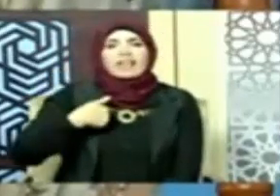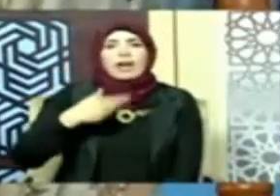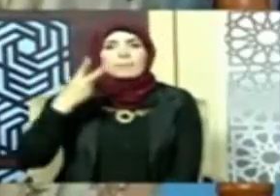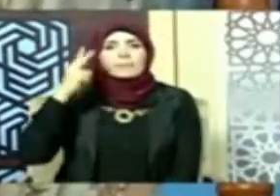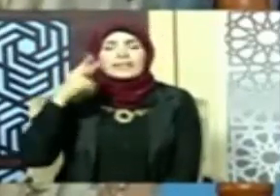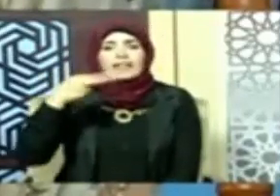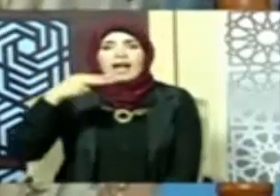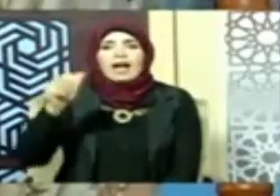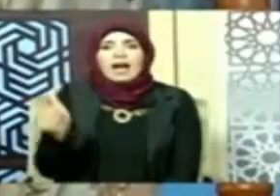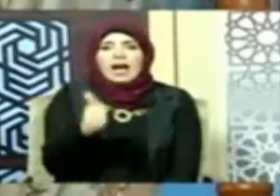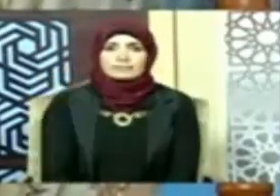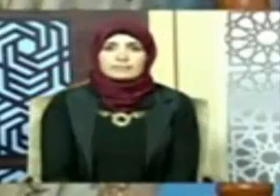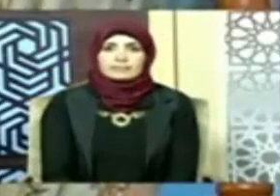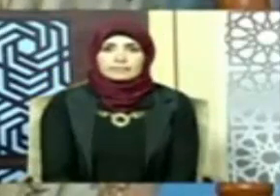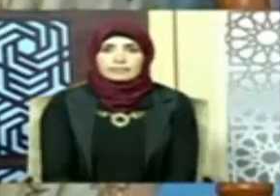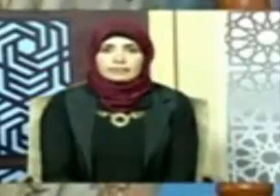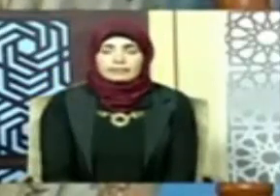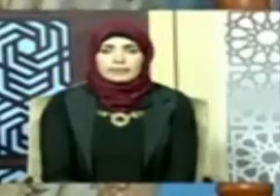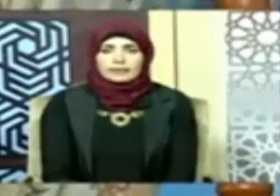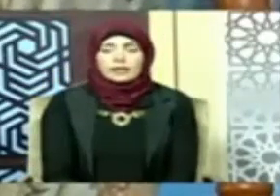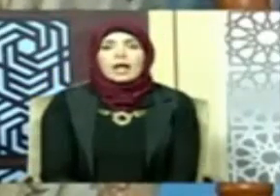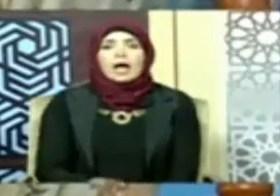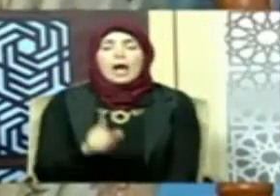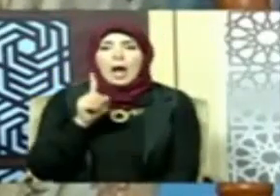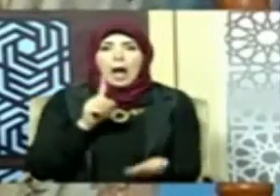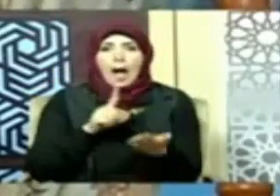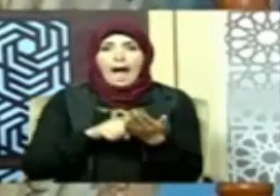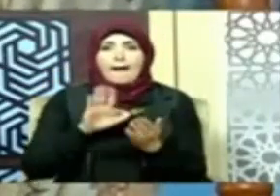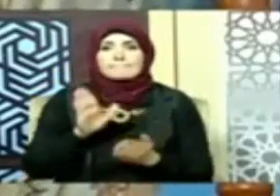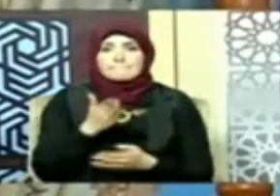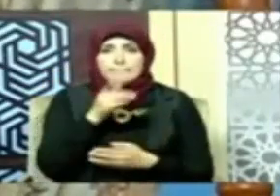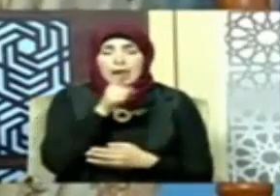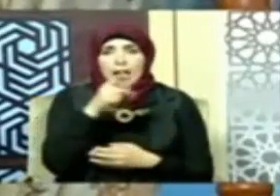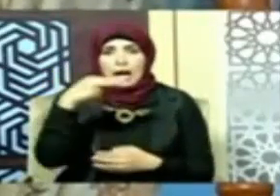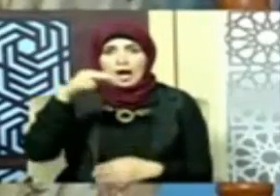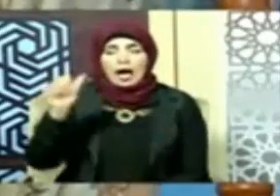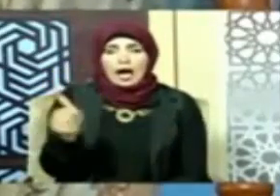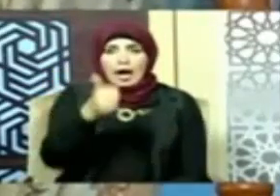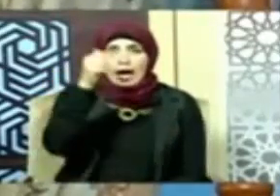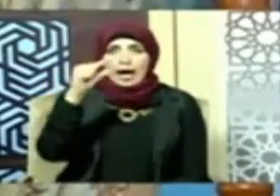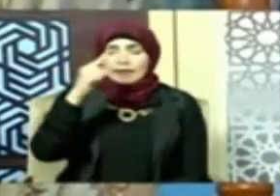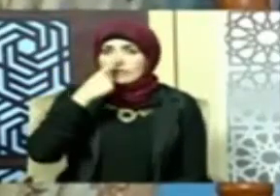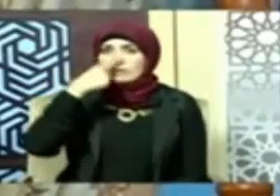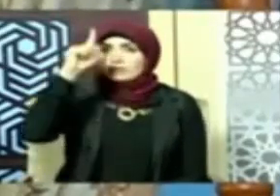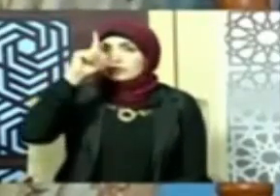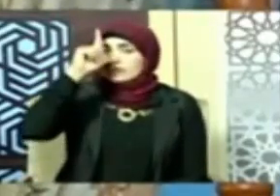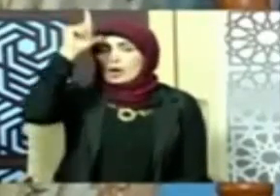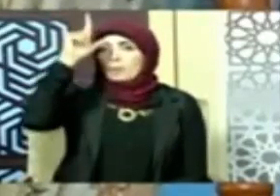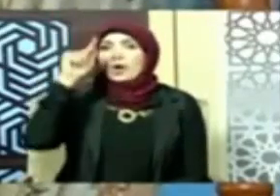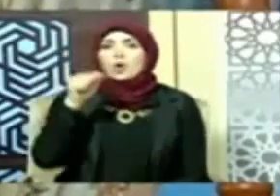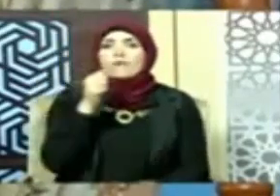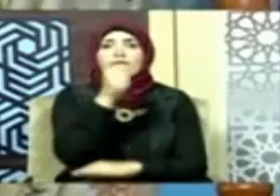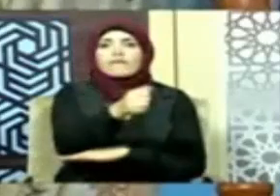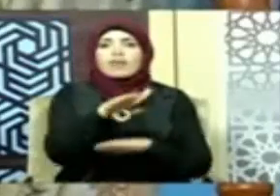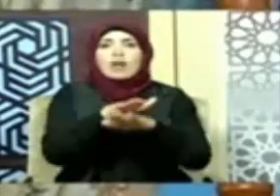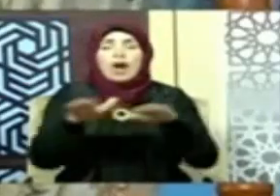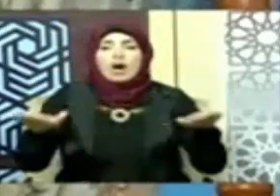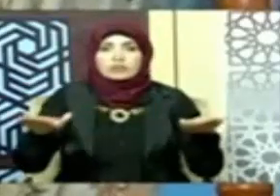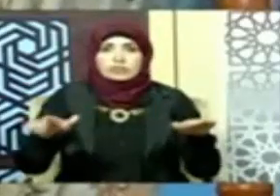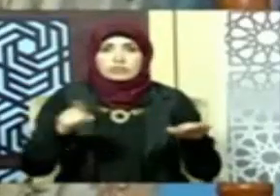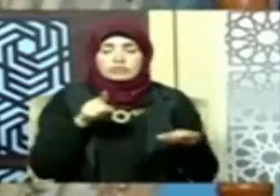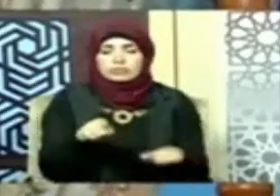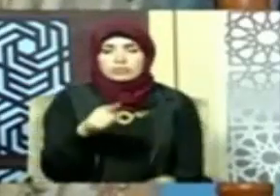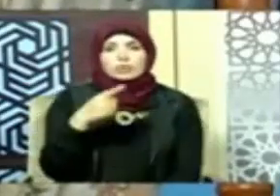نحن عاد. فأما عاد فاستكبروا في الأرض بغير الحق وقالوا